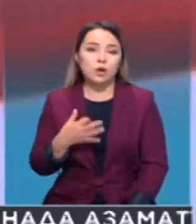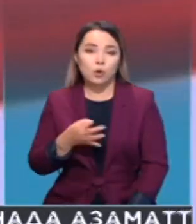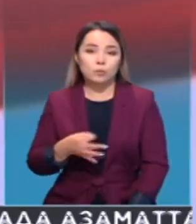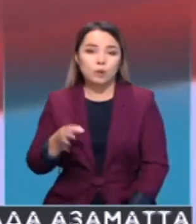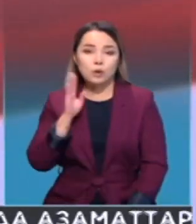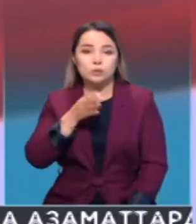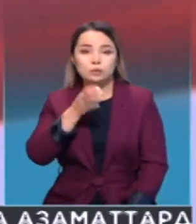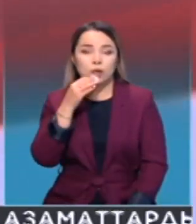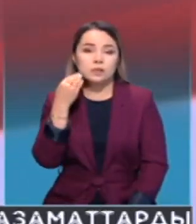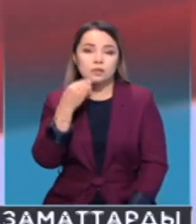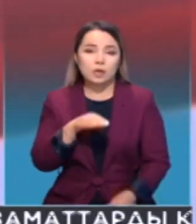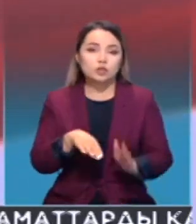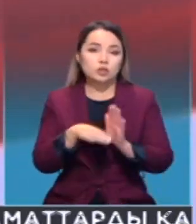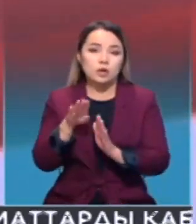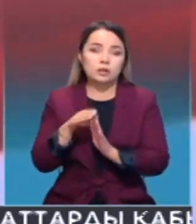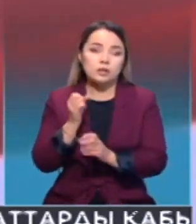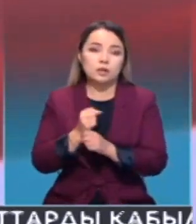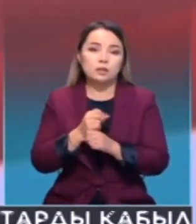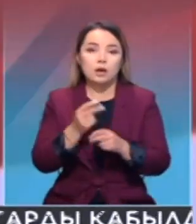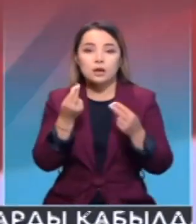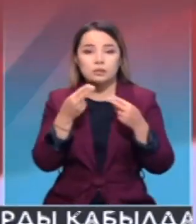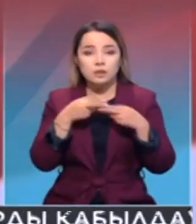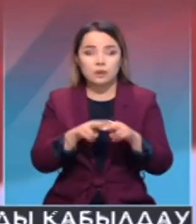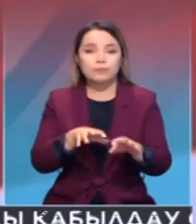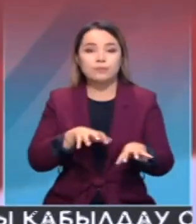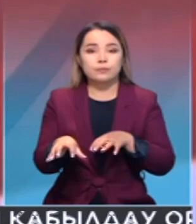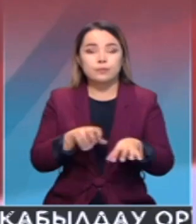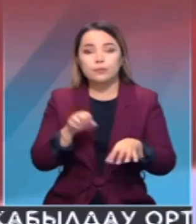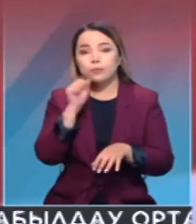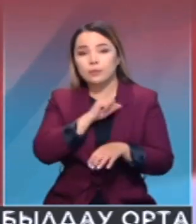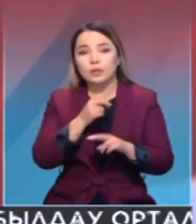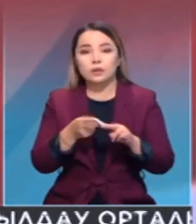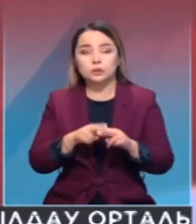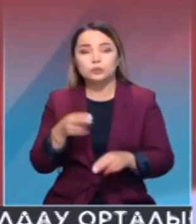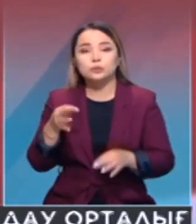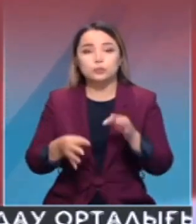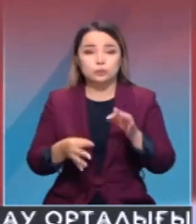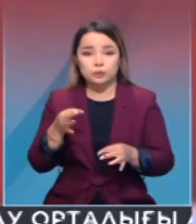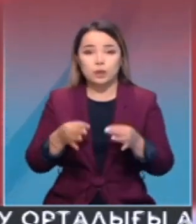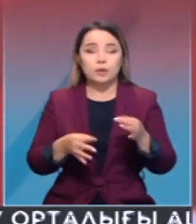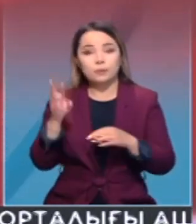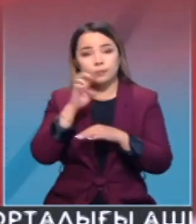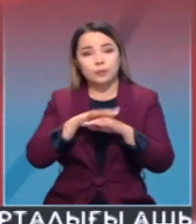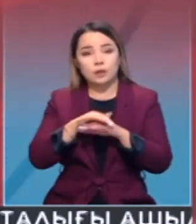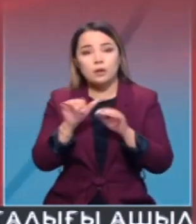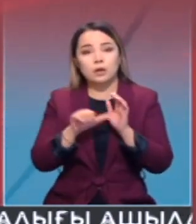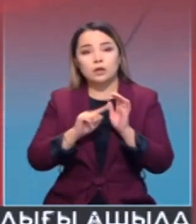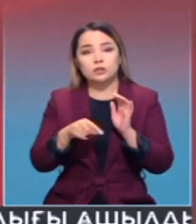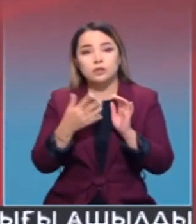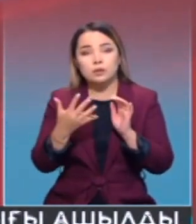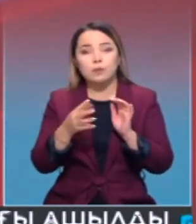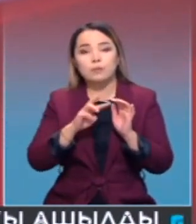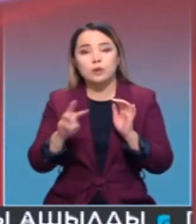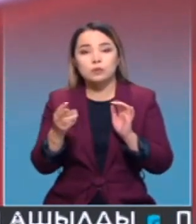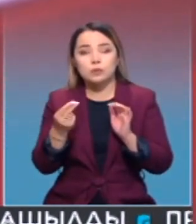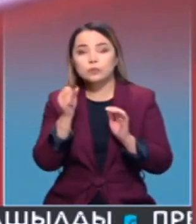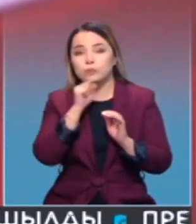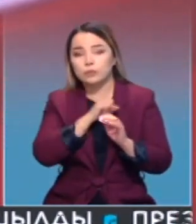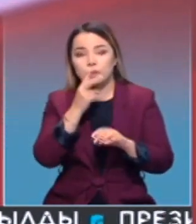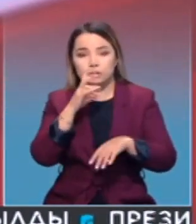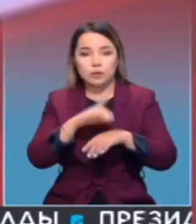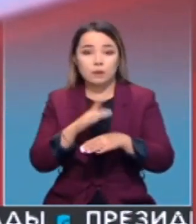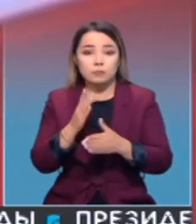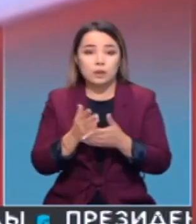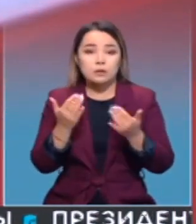облысында ауыз су сапасын жақсартуға бөлінген қаржыны жымқырғандар сотталды. Олар мемлекеттің 6,5 миллион теңгесін қолды қылды деп